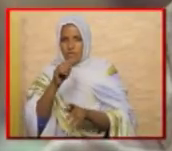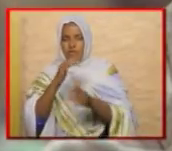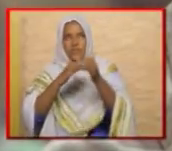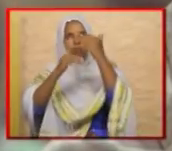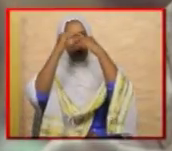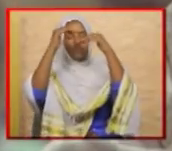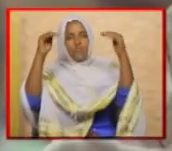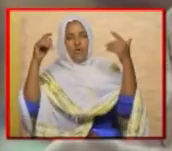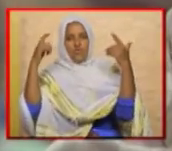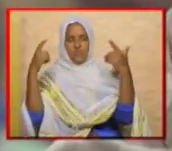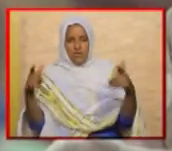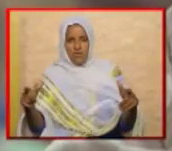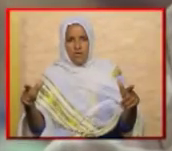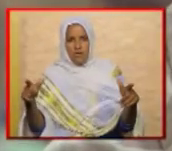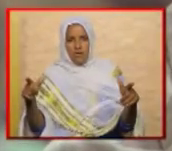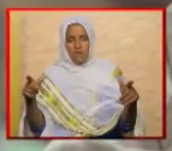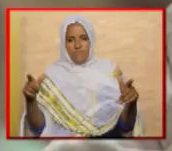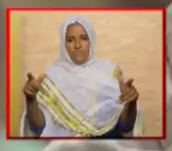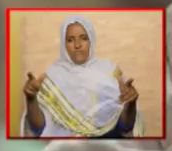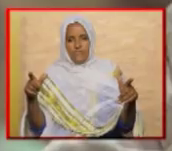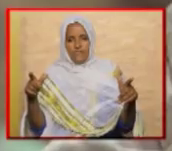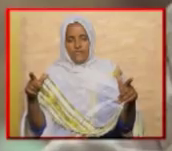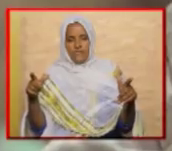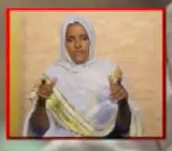ሳልመረምርበት የሰማዩን ተድላ